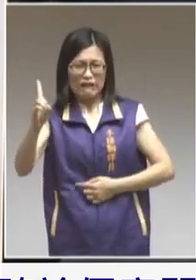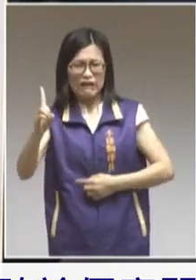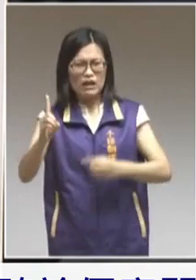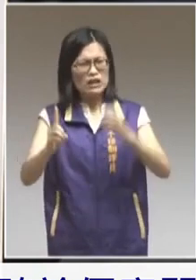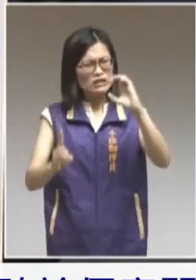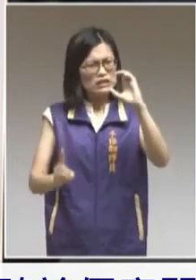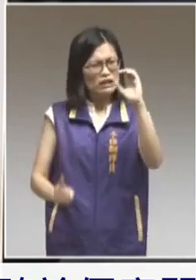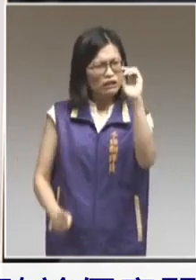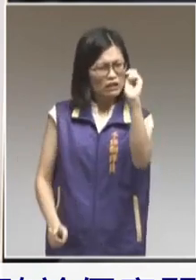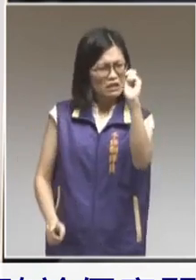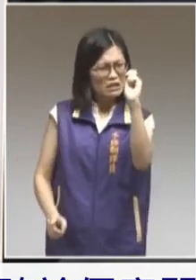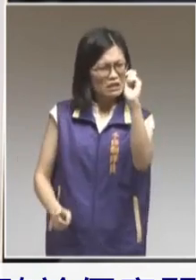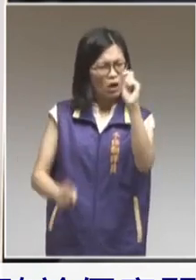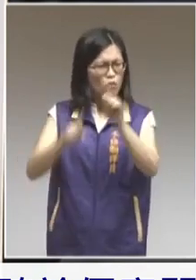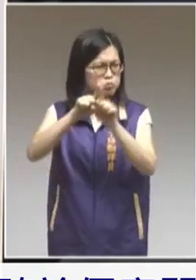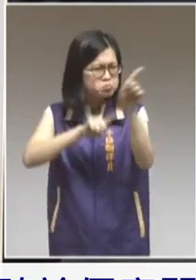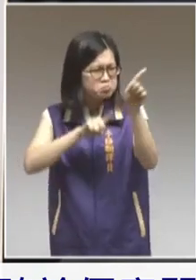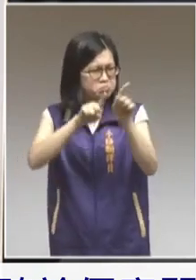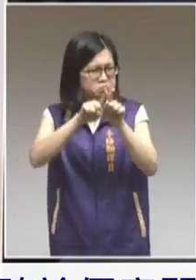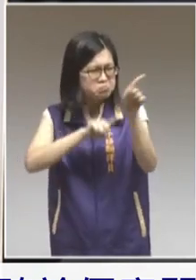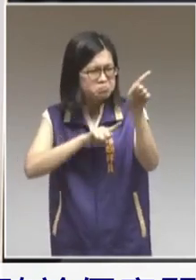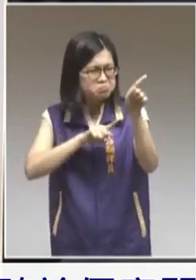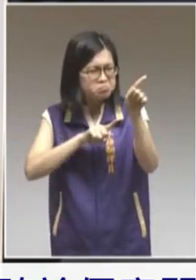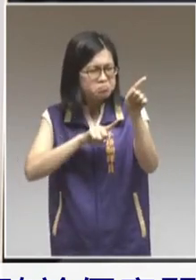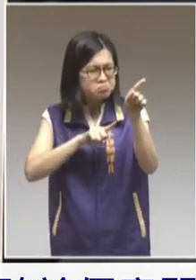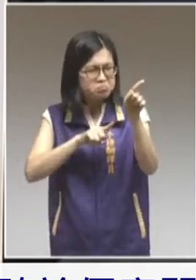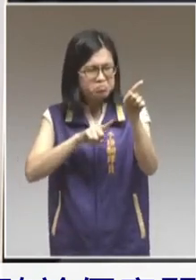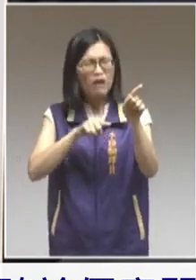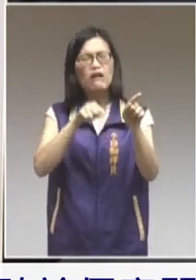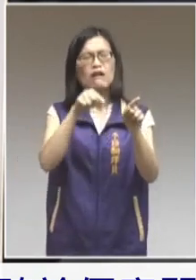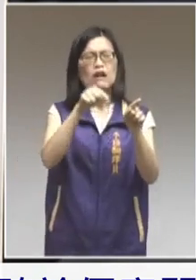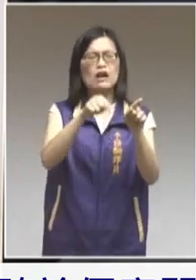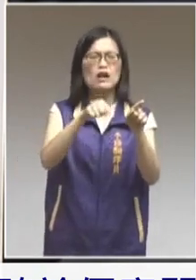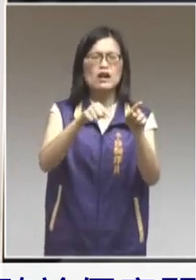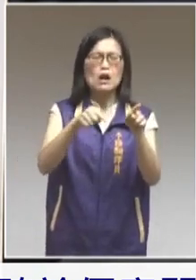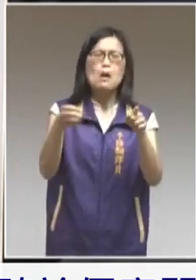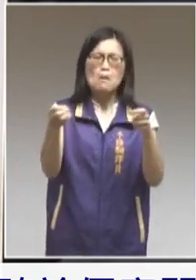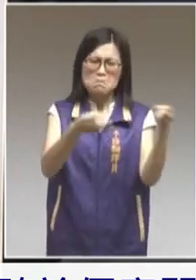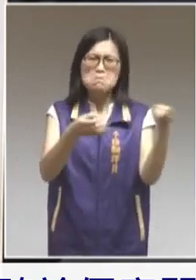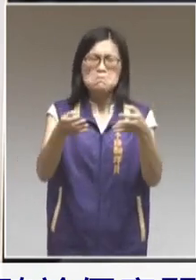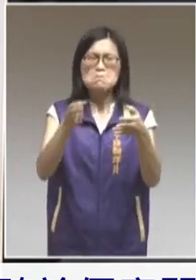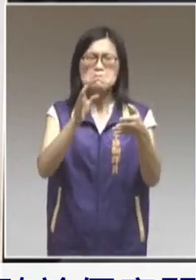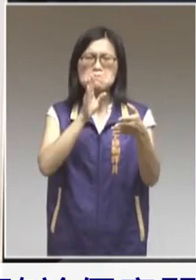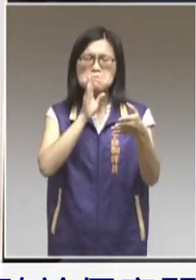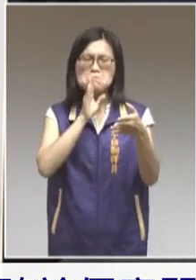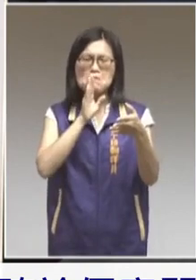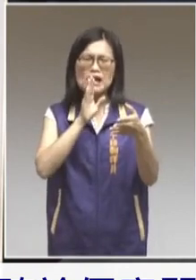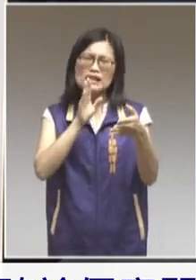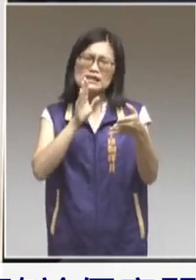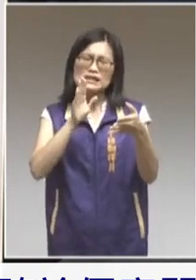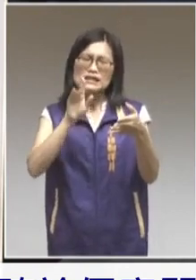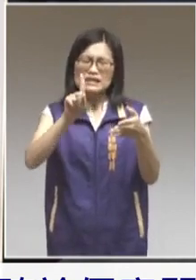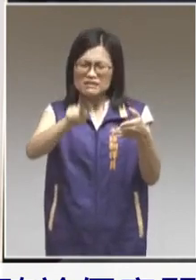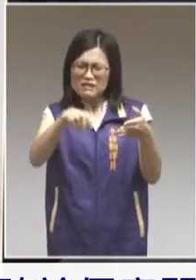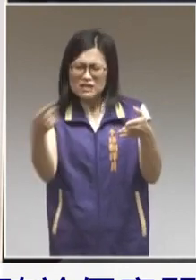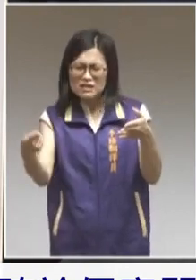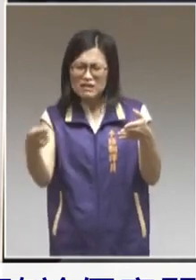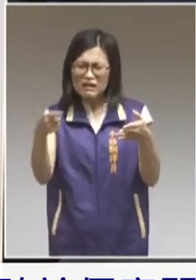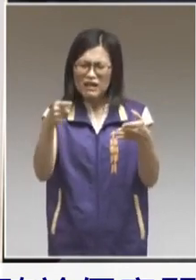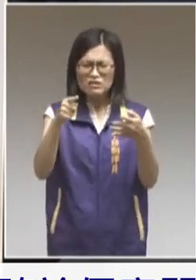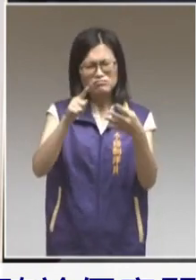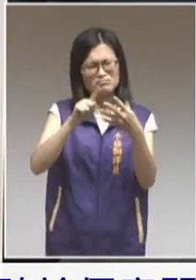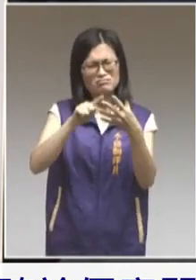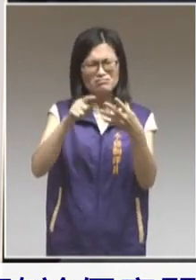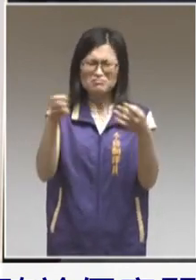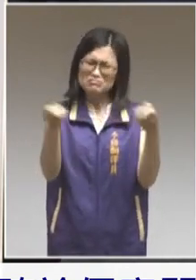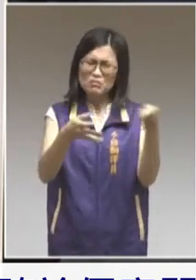异，那显示这不是一个同一波段感染的一个个案。那这个也是我们在接下来的溯源疫调里面非常重要的一个